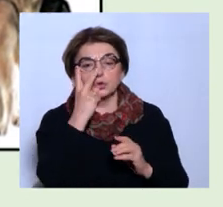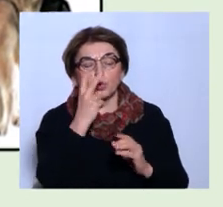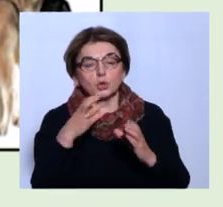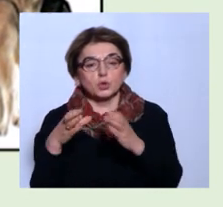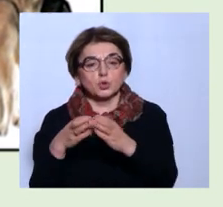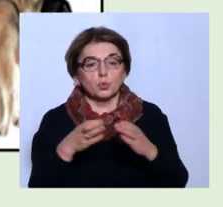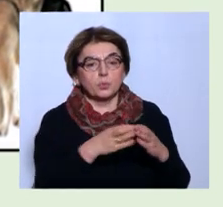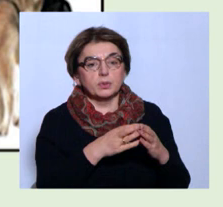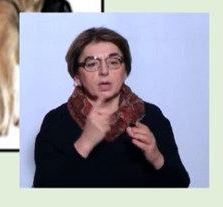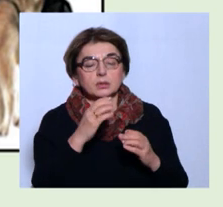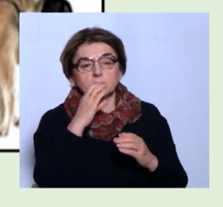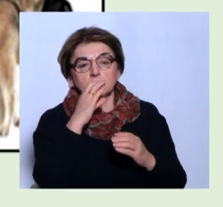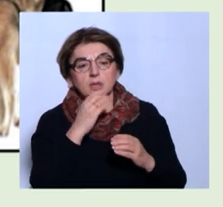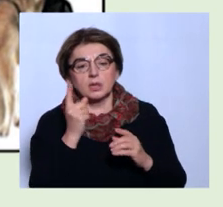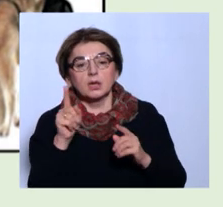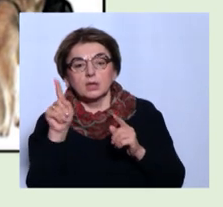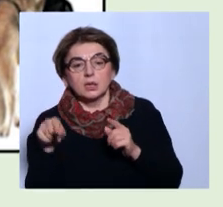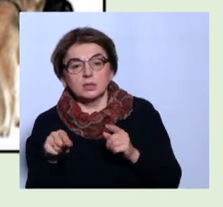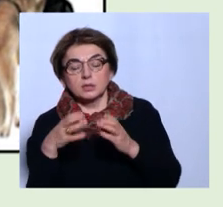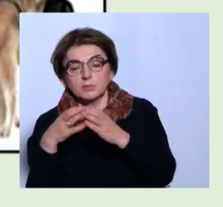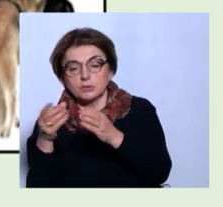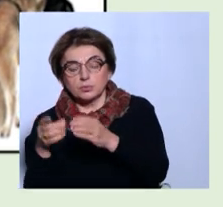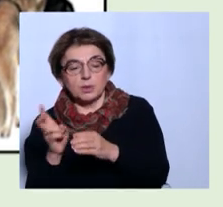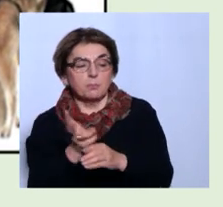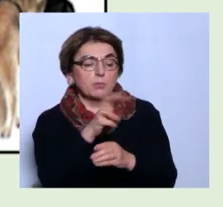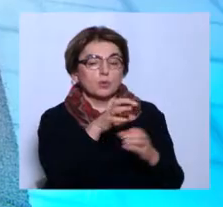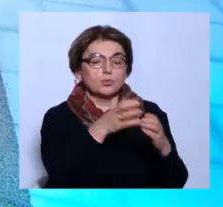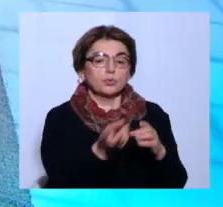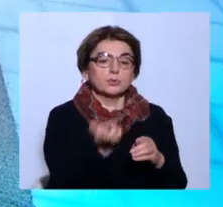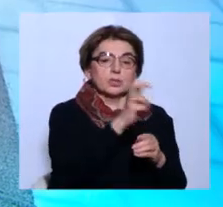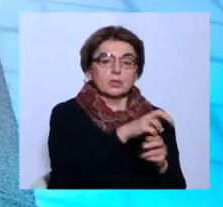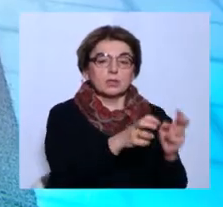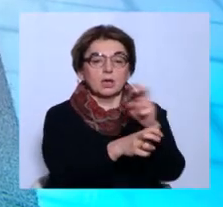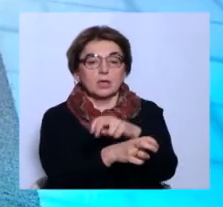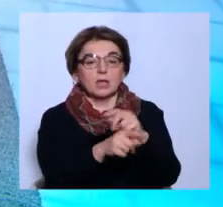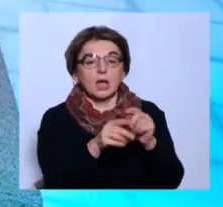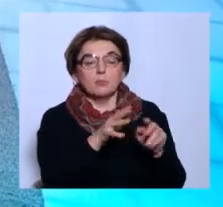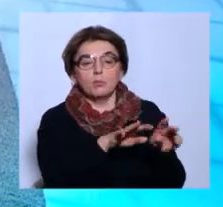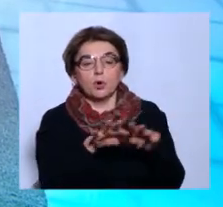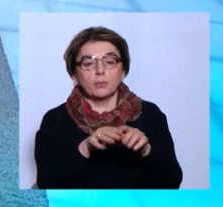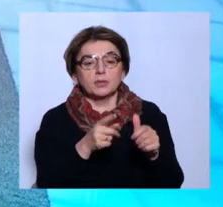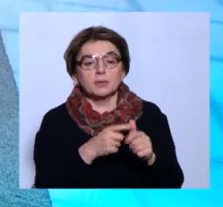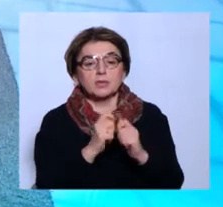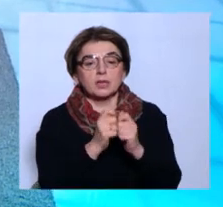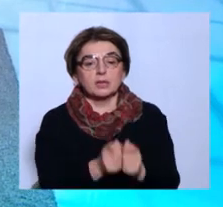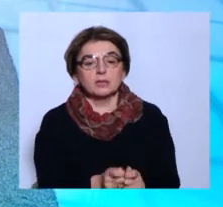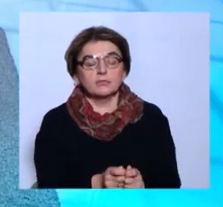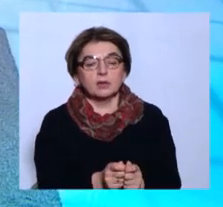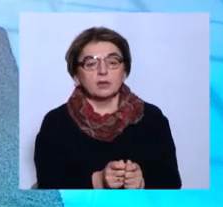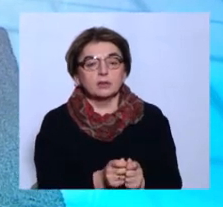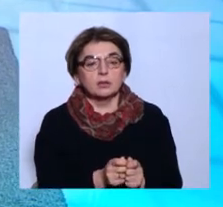პოპულაცია და ერთი მგელი დაუშვათ გადადის მეორე პოპულაციაში. აი ამ პროცესს, როდესაც